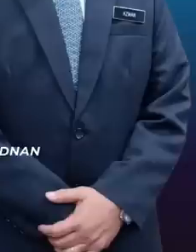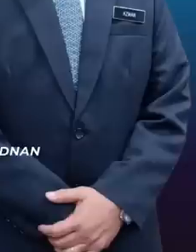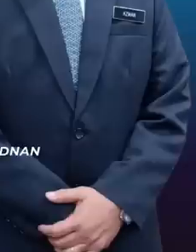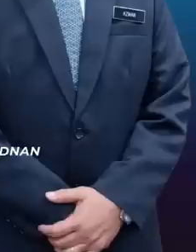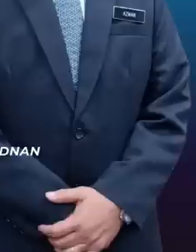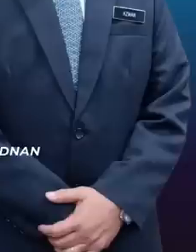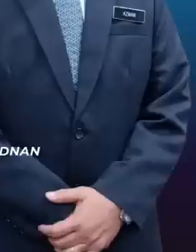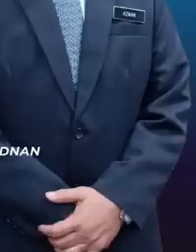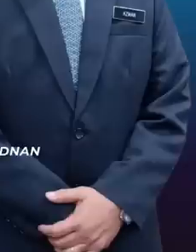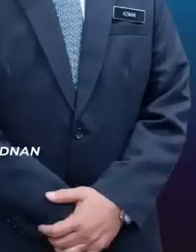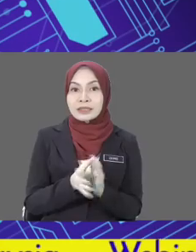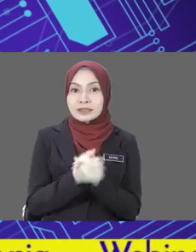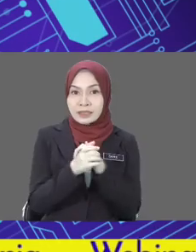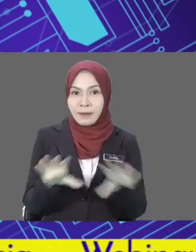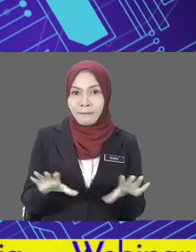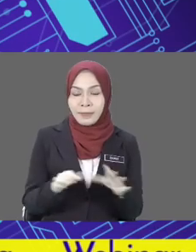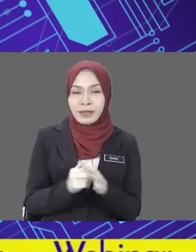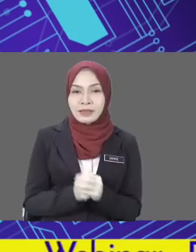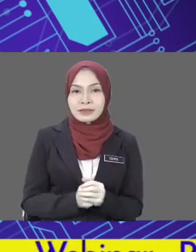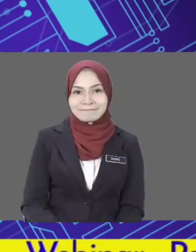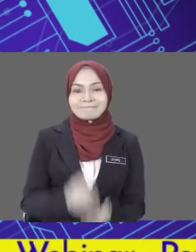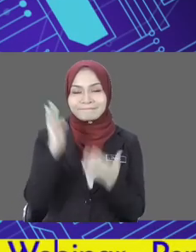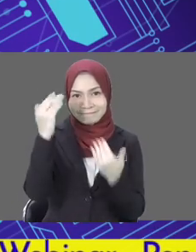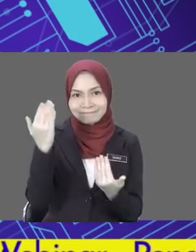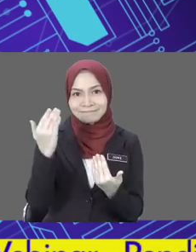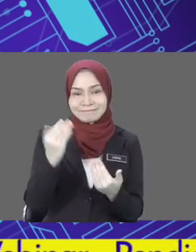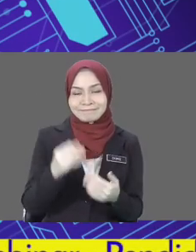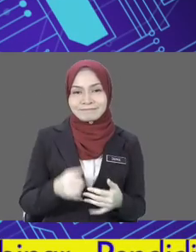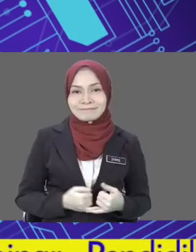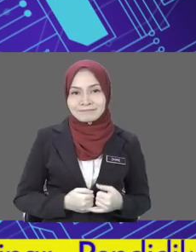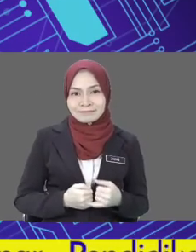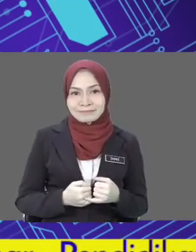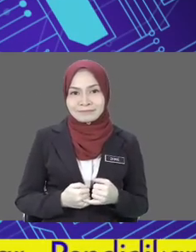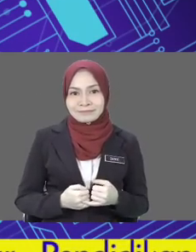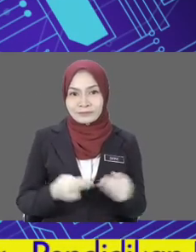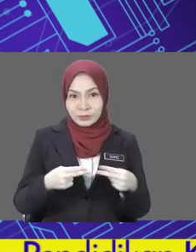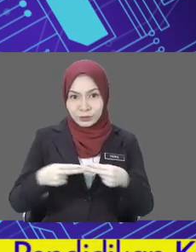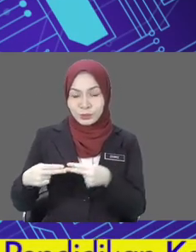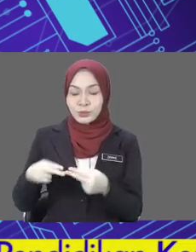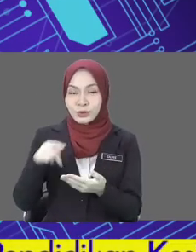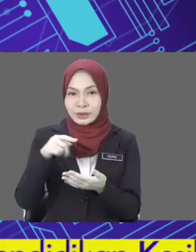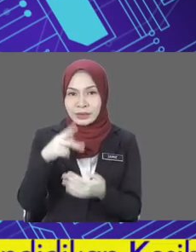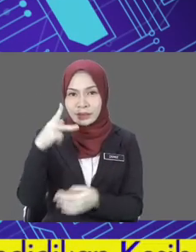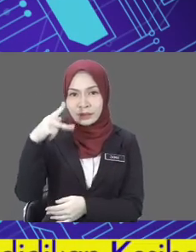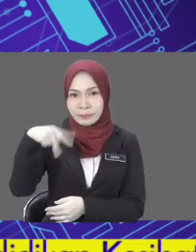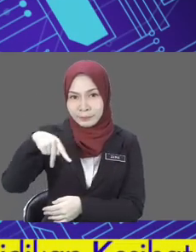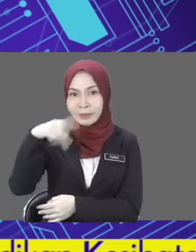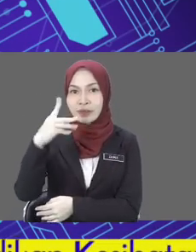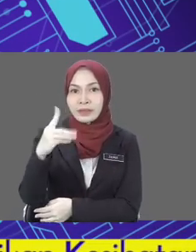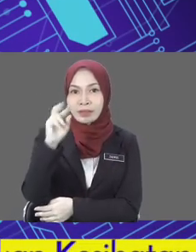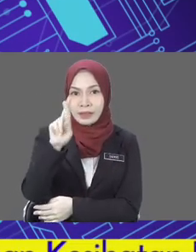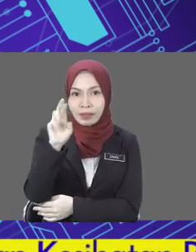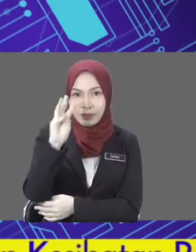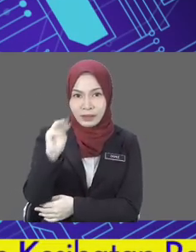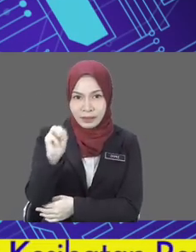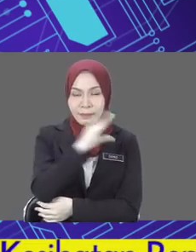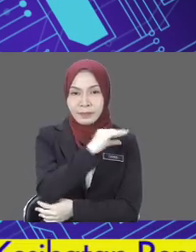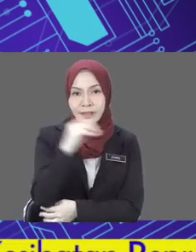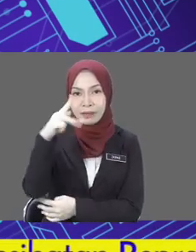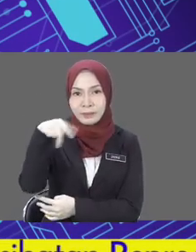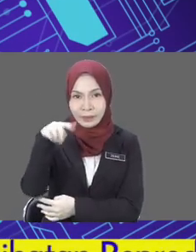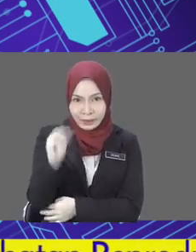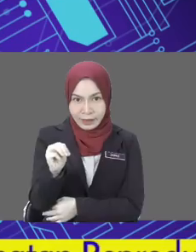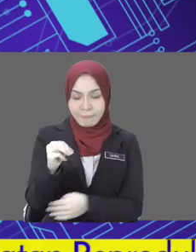gangguan seksual semoga jalinan kerjasama di antara pdrm dan KPM akan berterusan yang mana